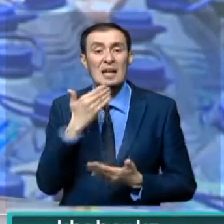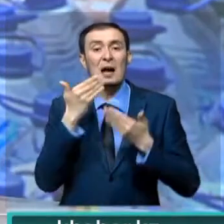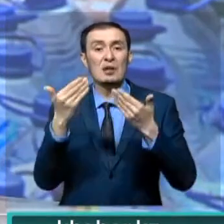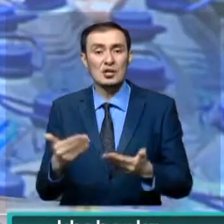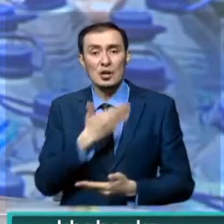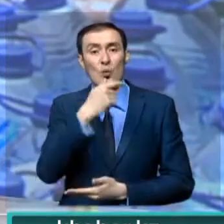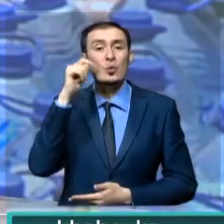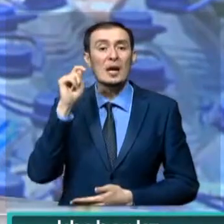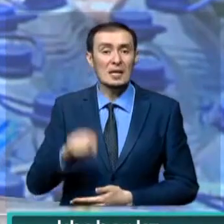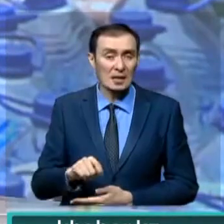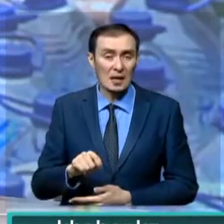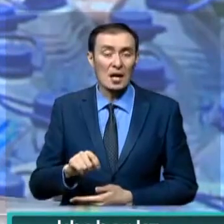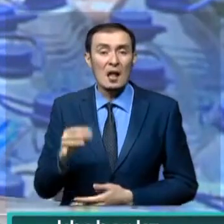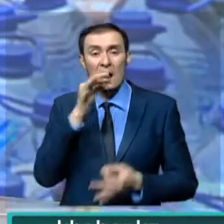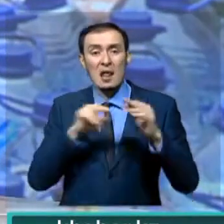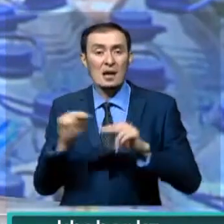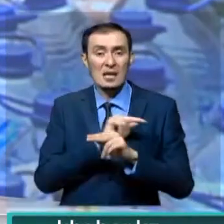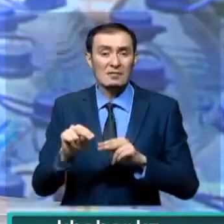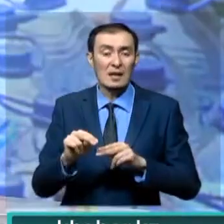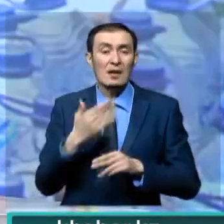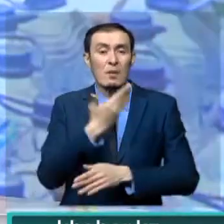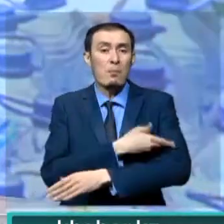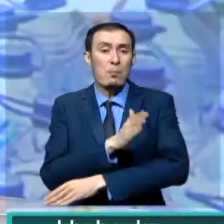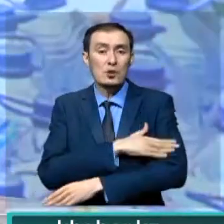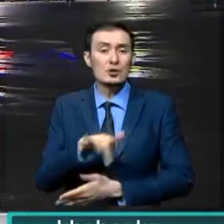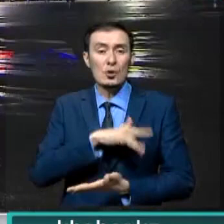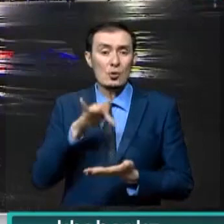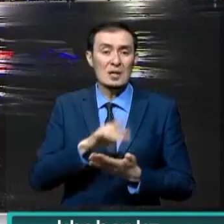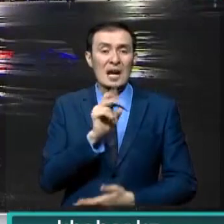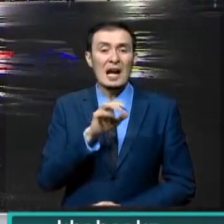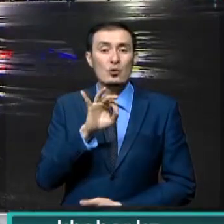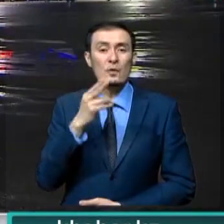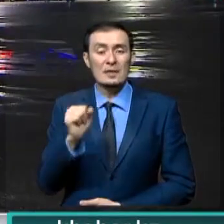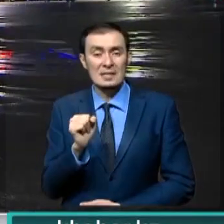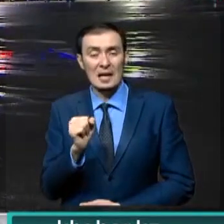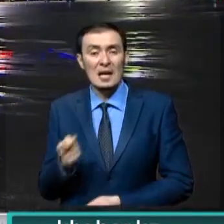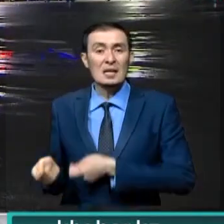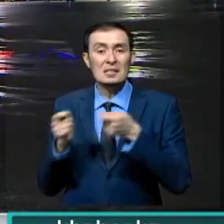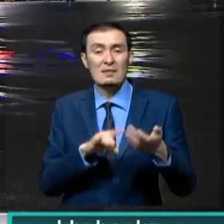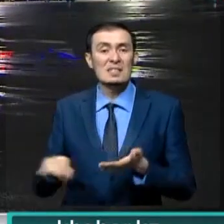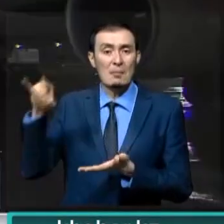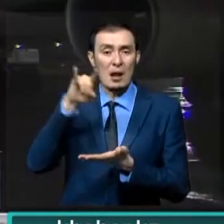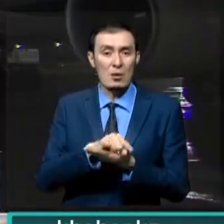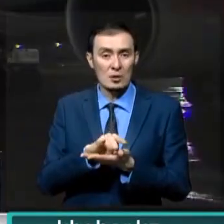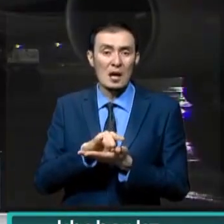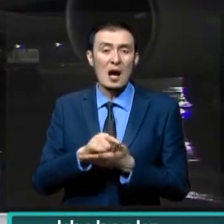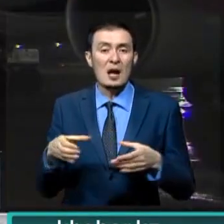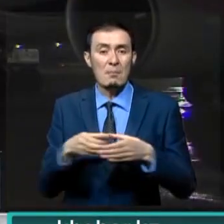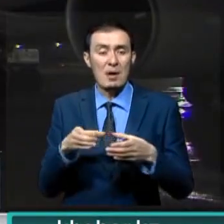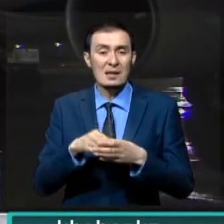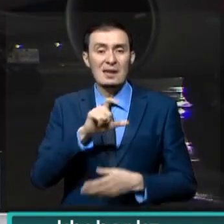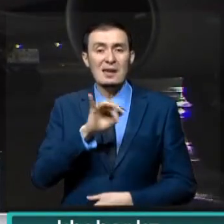обращение со стороны Украины. Лекарства в приграничный польский город готовится доставить самолет Boeing